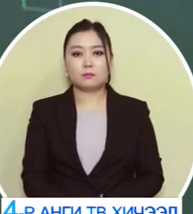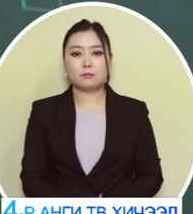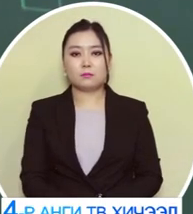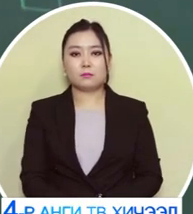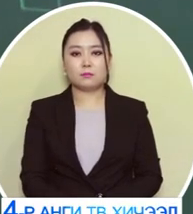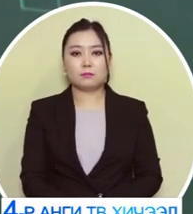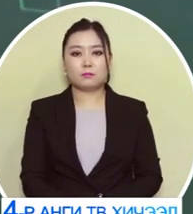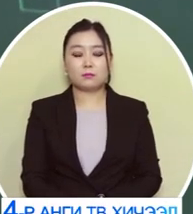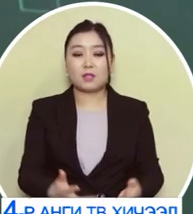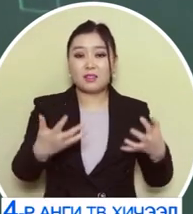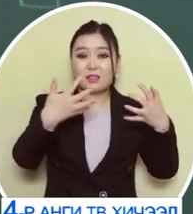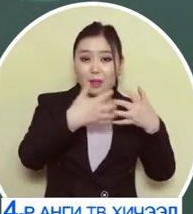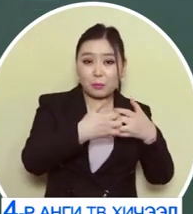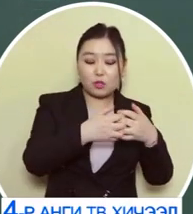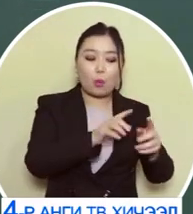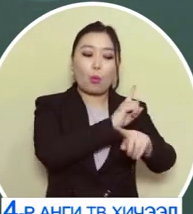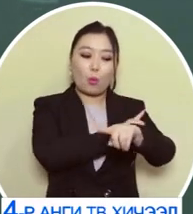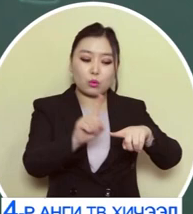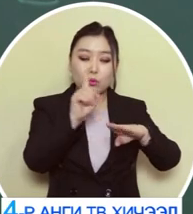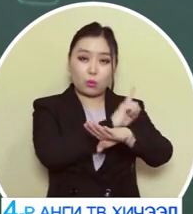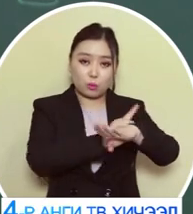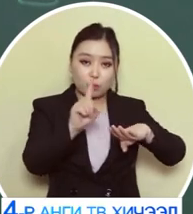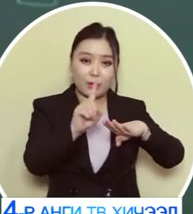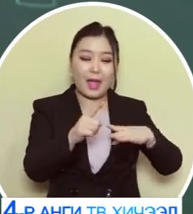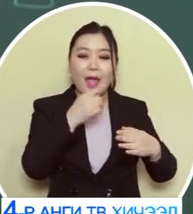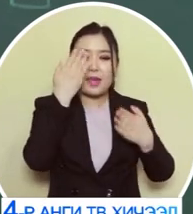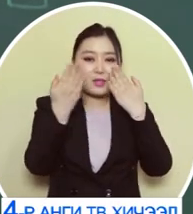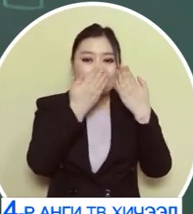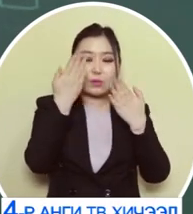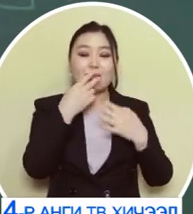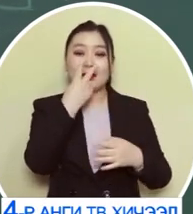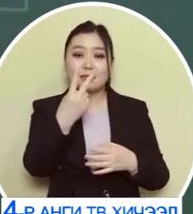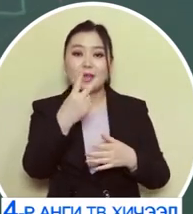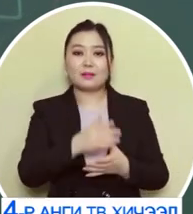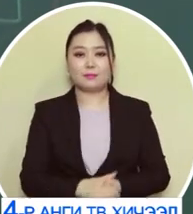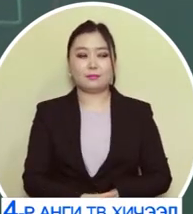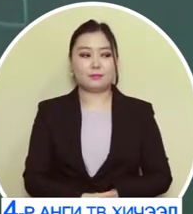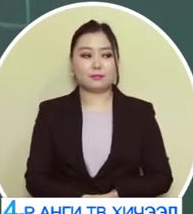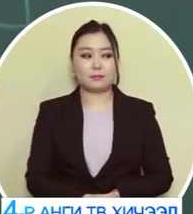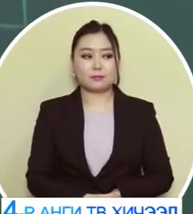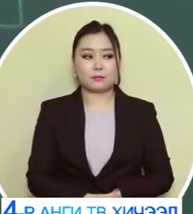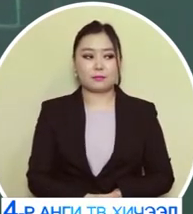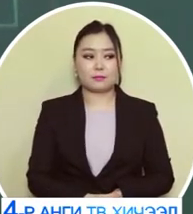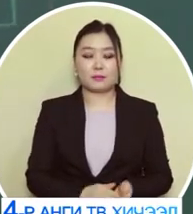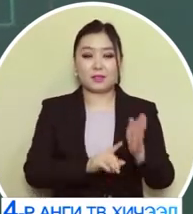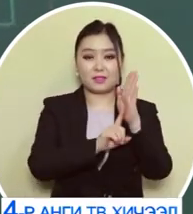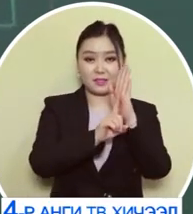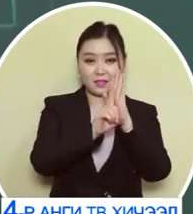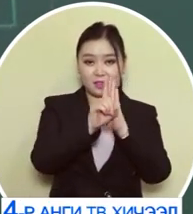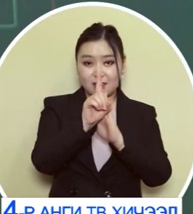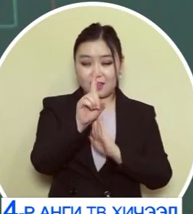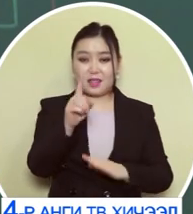Болжам мен қорытынды нәтижесін көрсек, мұндағысы жанып, келесісі жанбады.